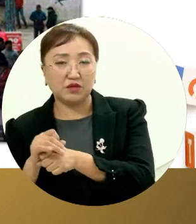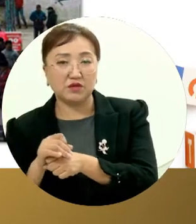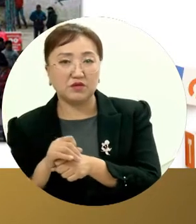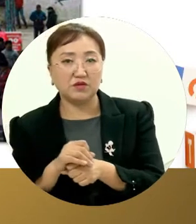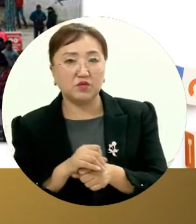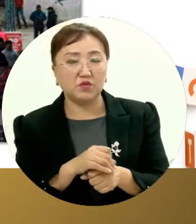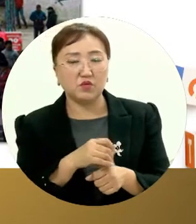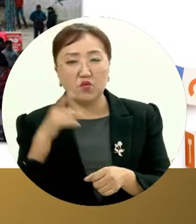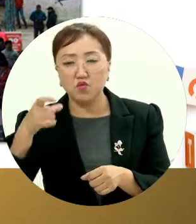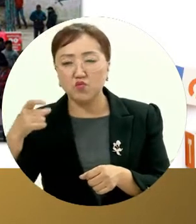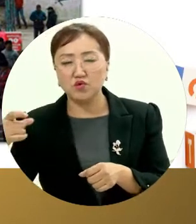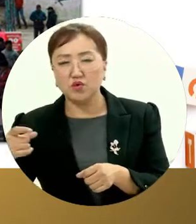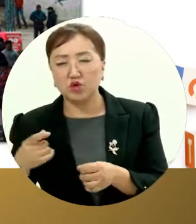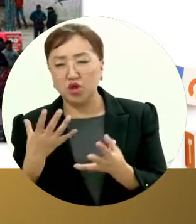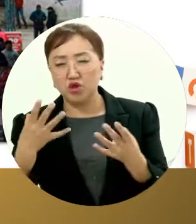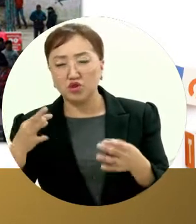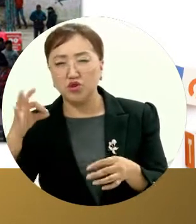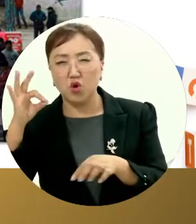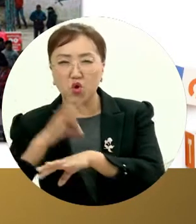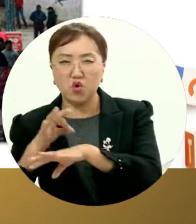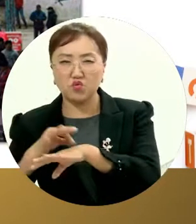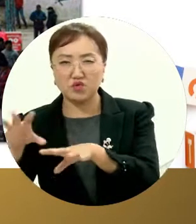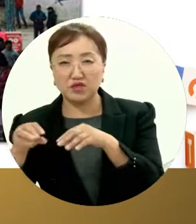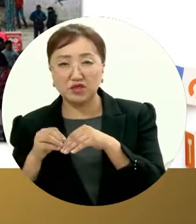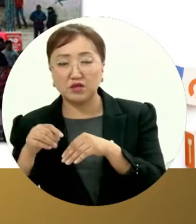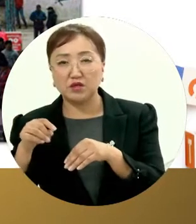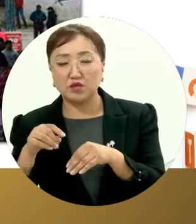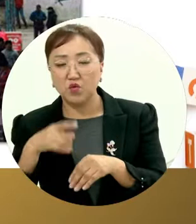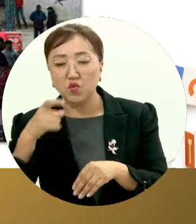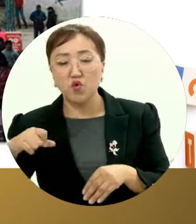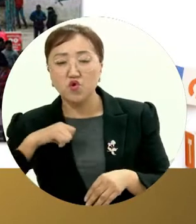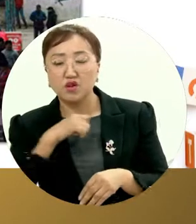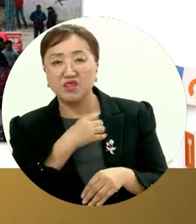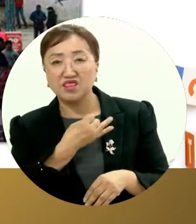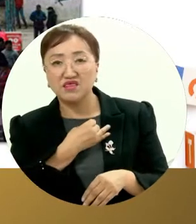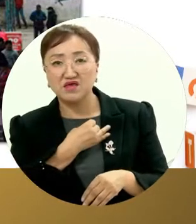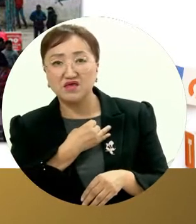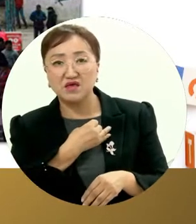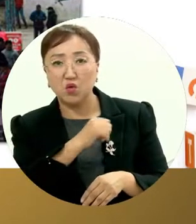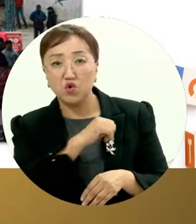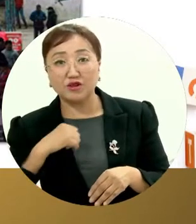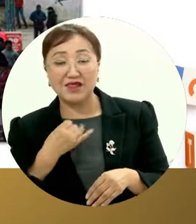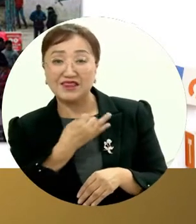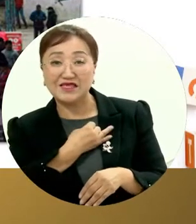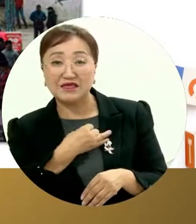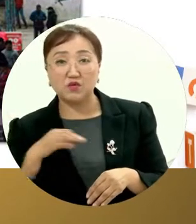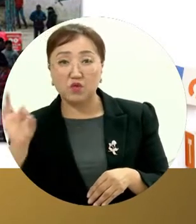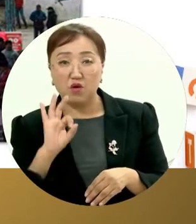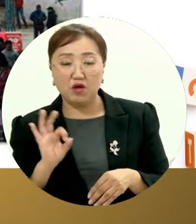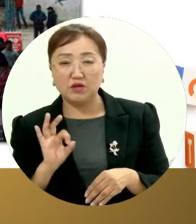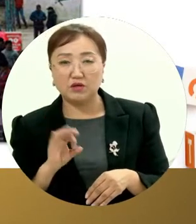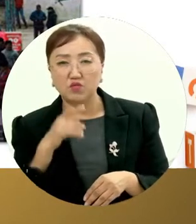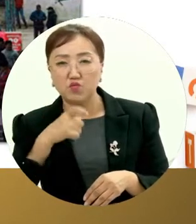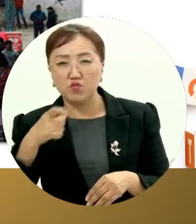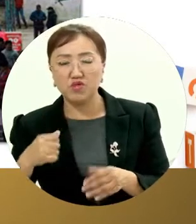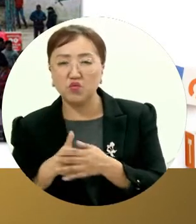гин. Хүн амын дунд өвчлөл бий болдог. А мөн хүн өөртөө итгэх итгэлээ алдраад өөрийгөө болон бусдыг